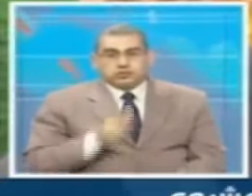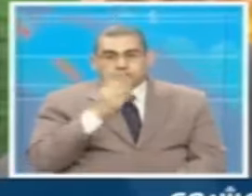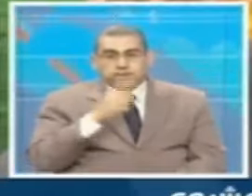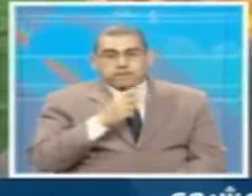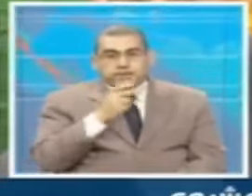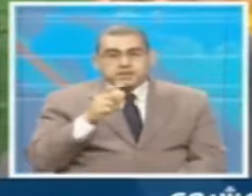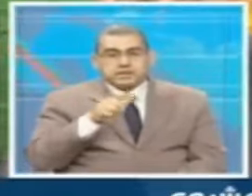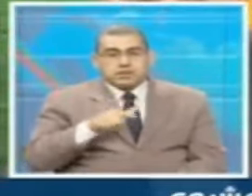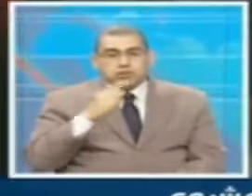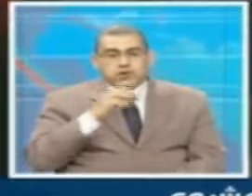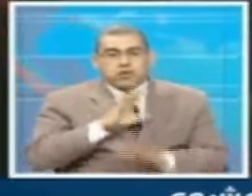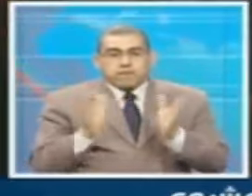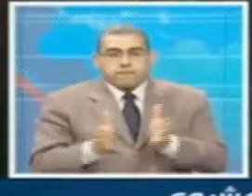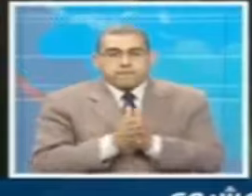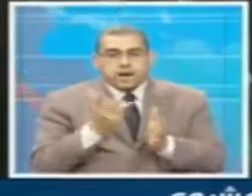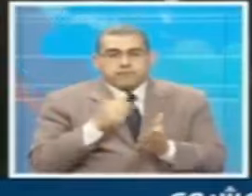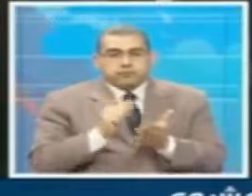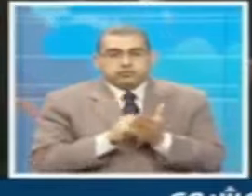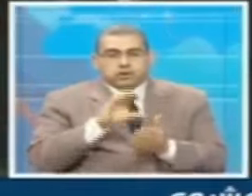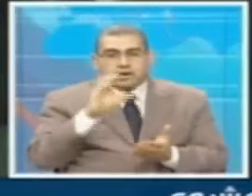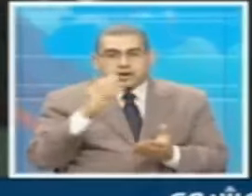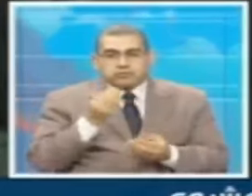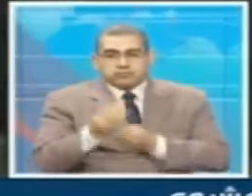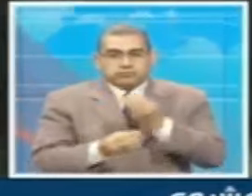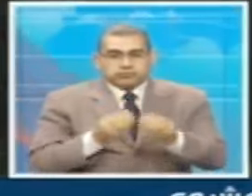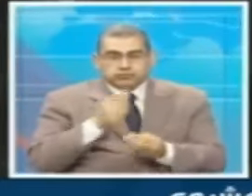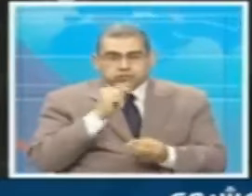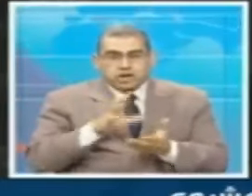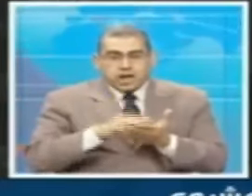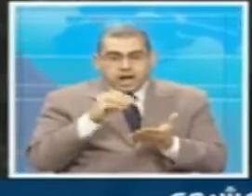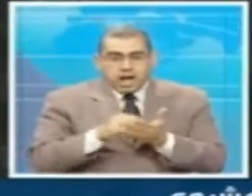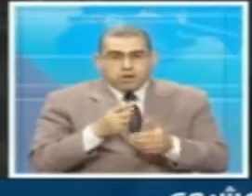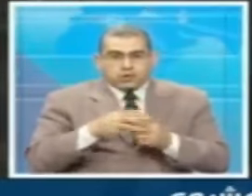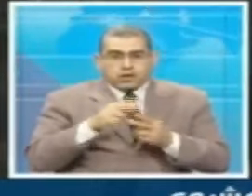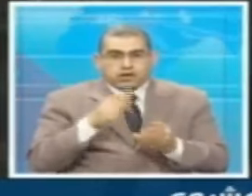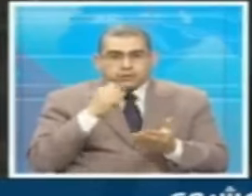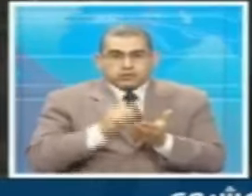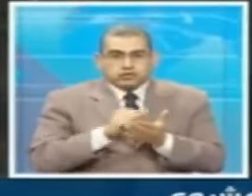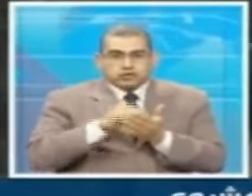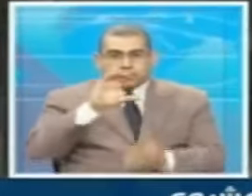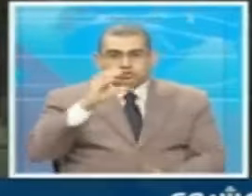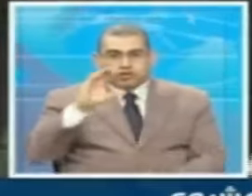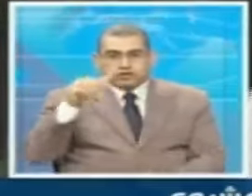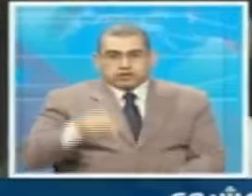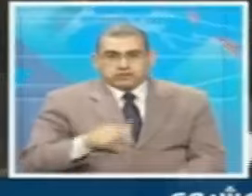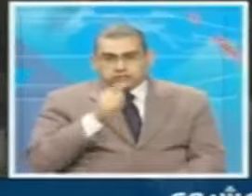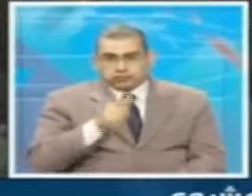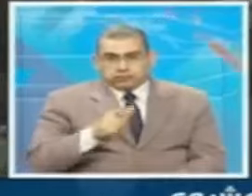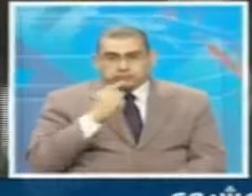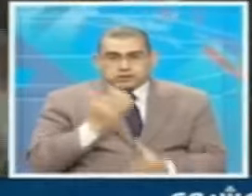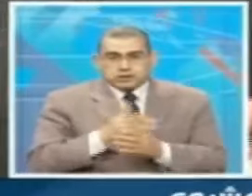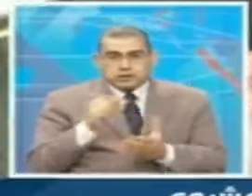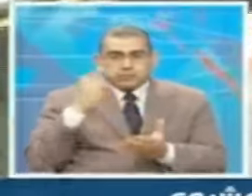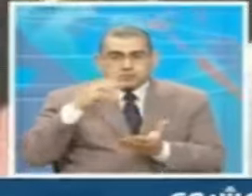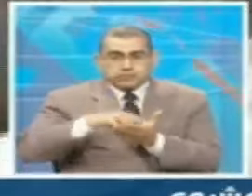226 هي جملة ما تم تسليمه للمواطنين خلال المرحلة الأولى من الوحدات السكنية للمتضررين